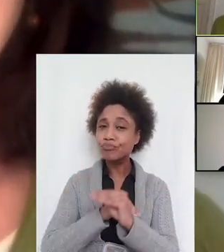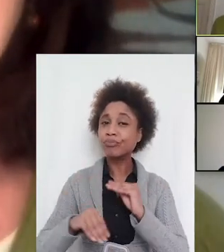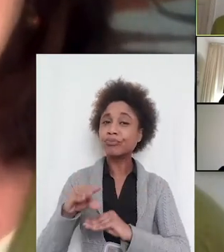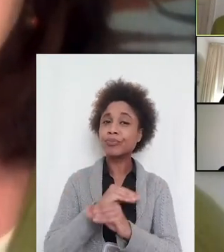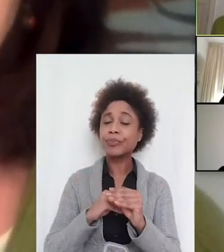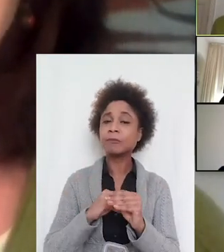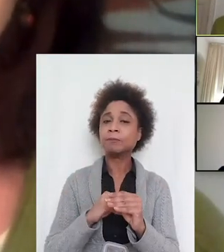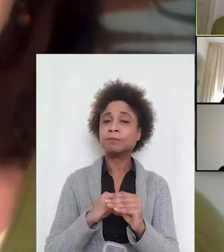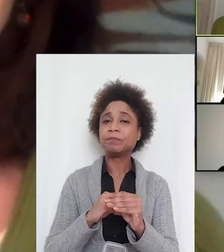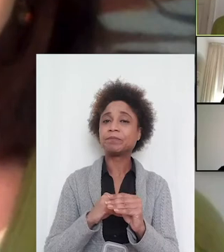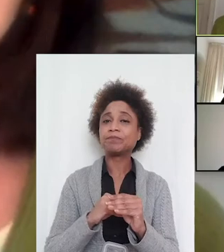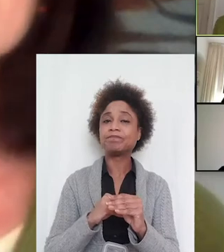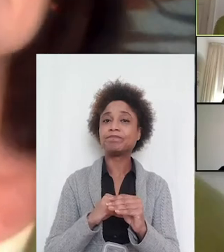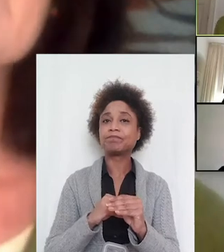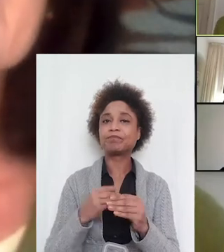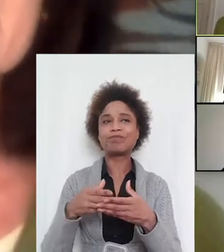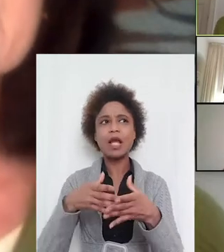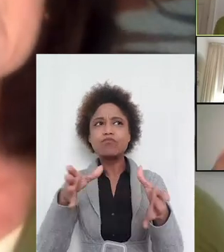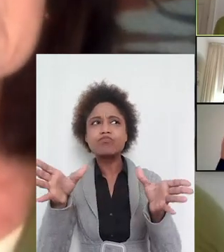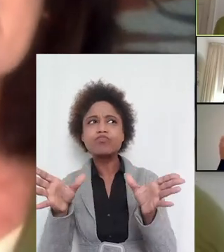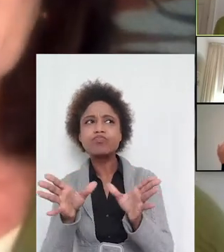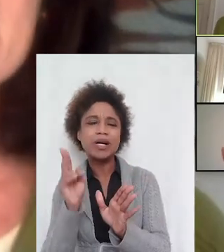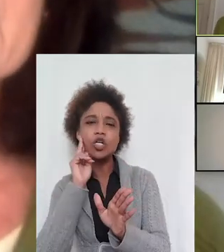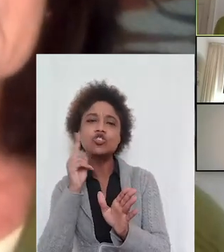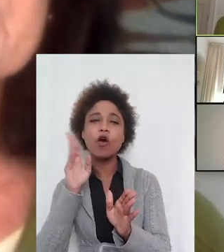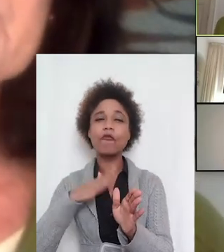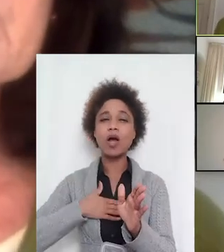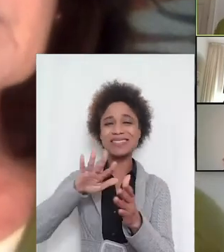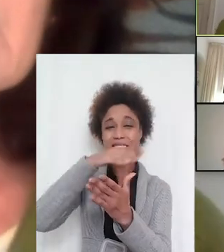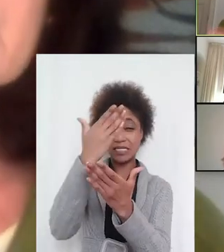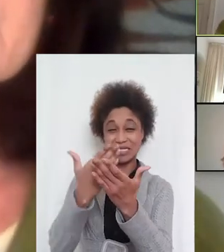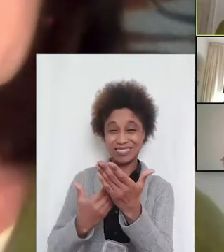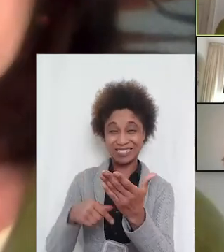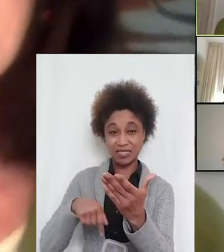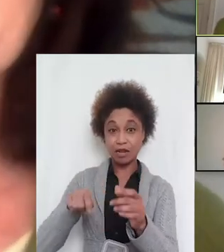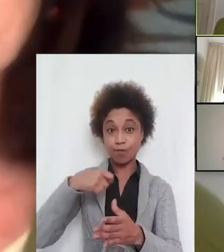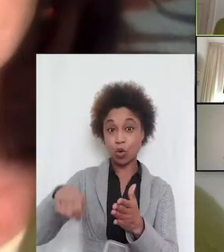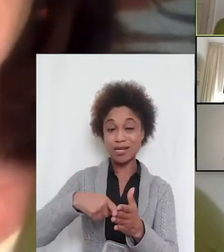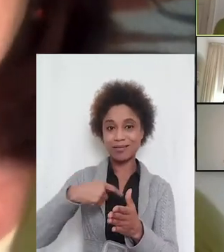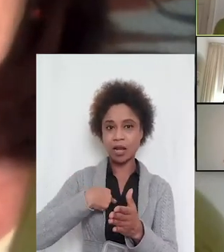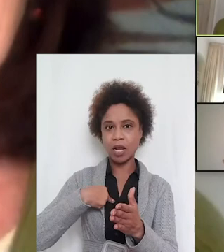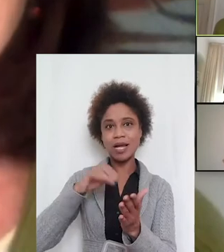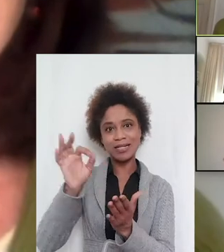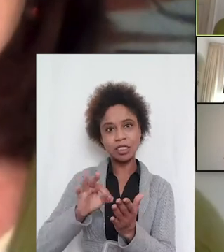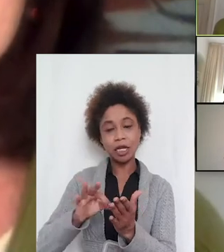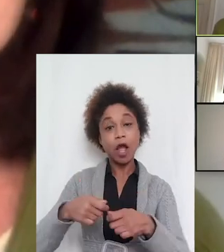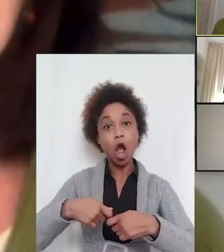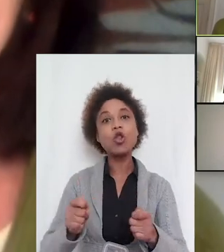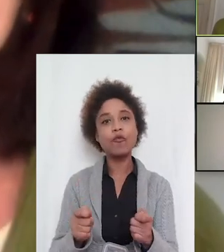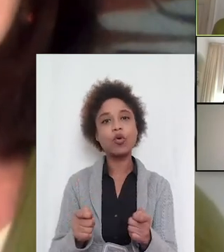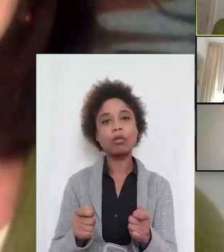uit de groep dove dichters die dit project wat ik geschreven heb nu